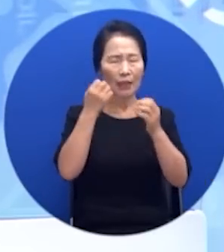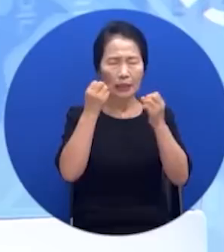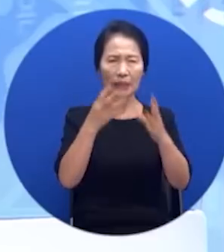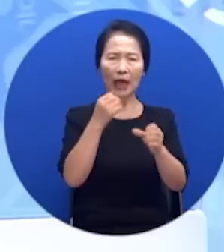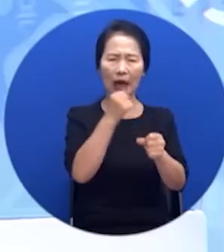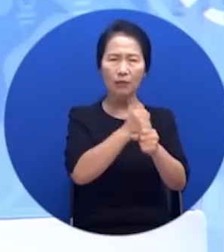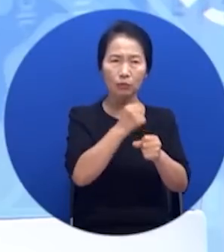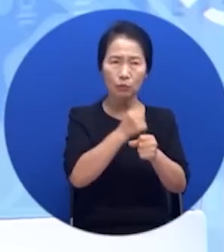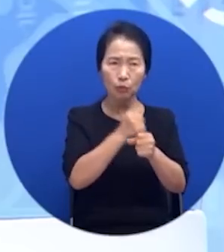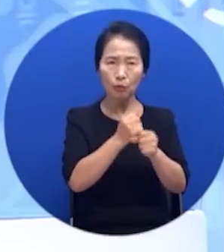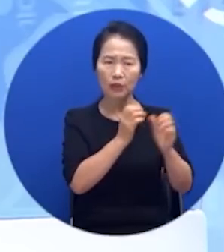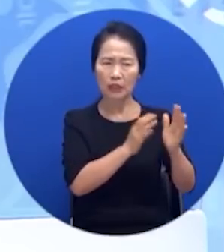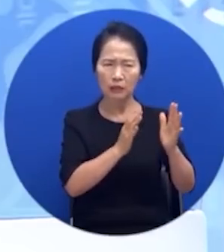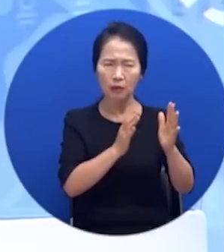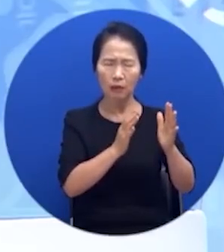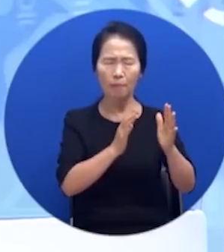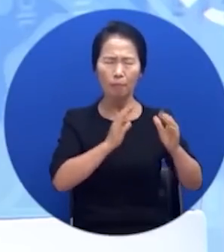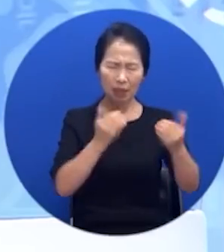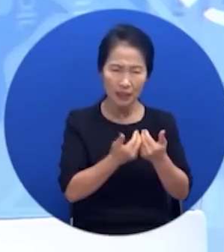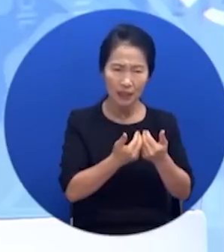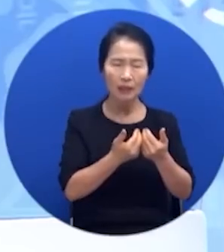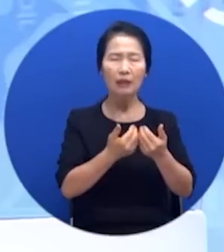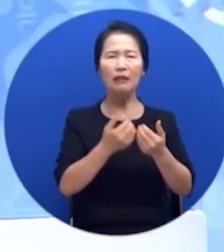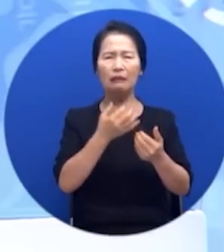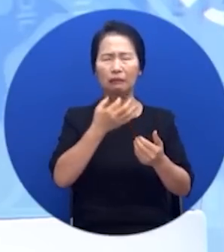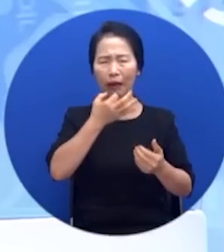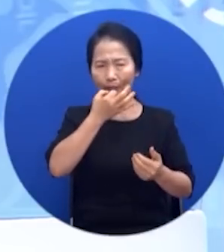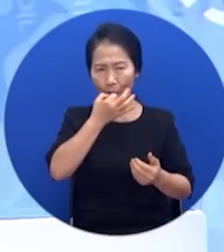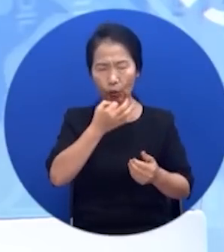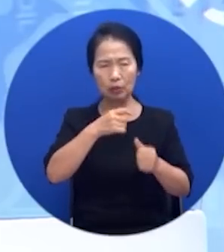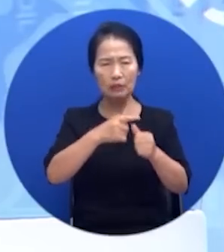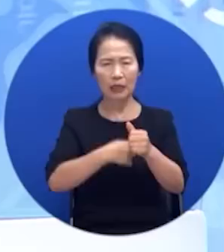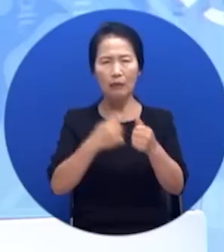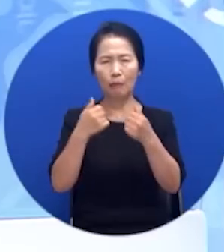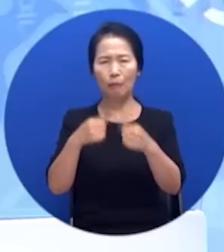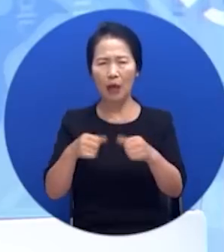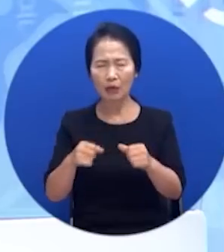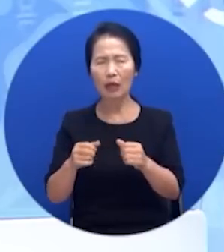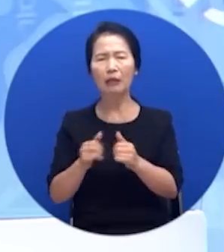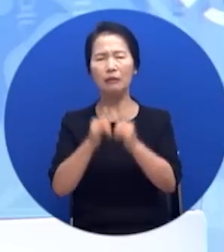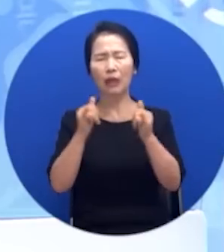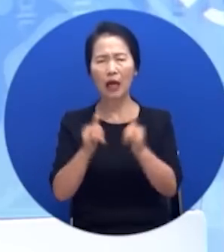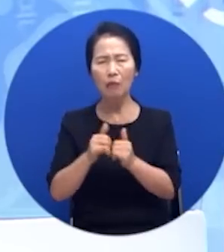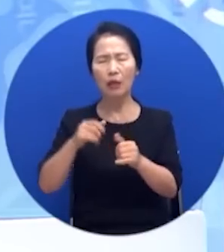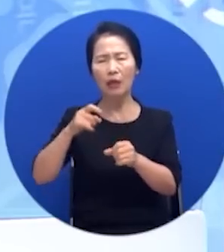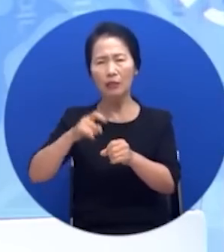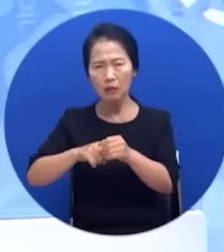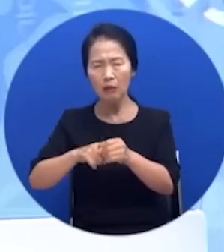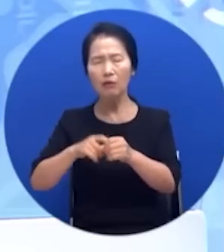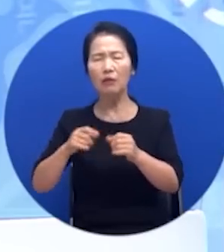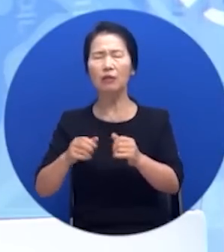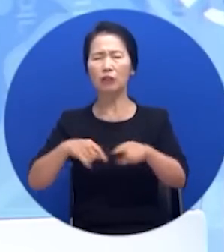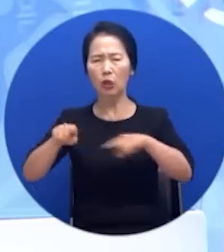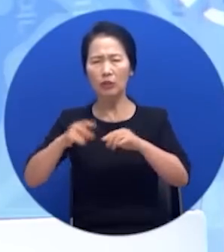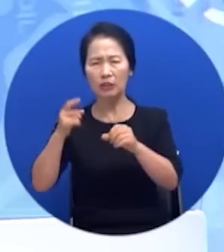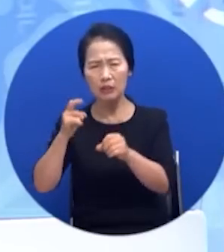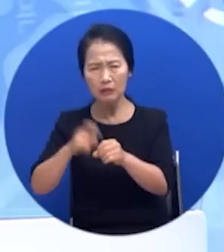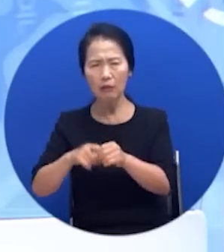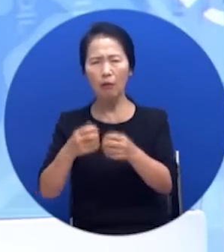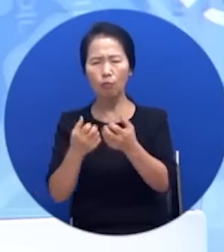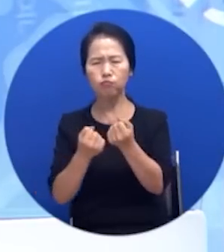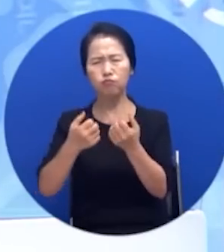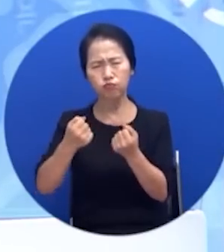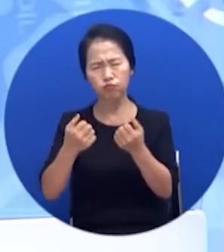인간의 탐욕과 자연 파괴, 온갖 사회적 정치적 분열로 인해서 중병에 걸려